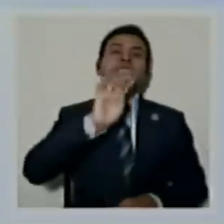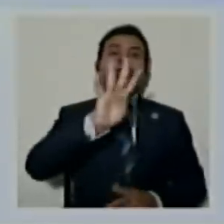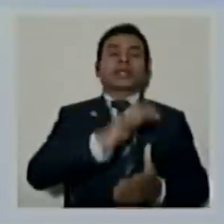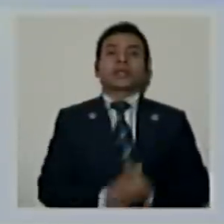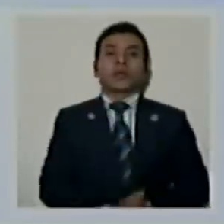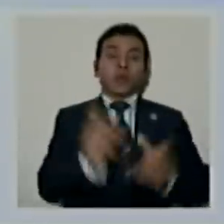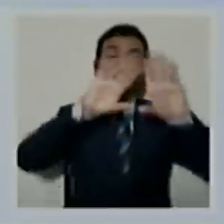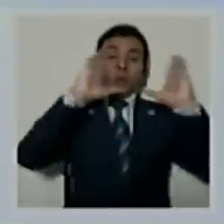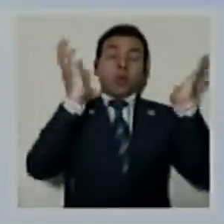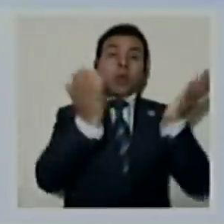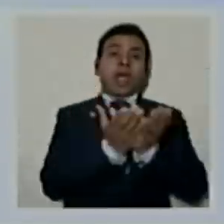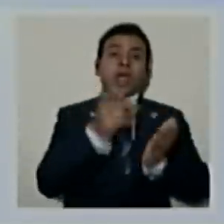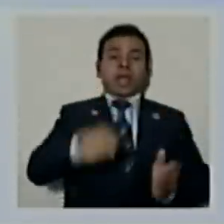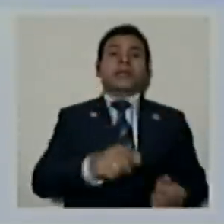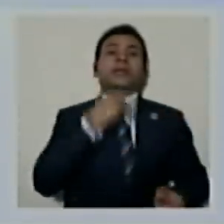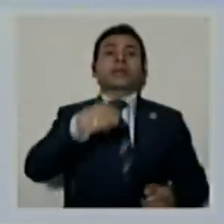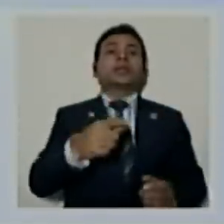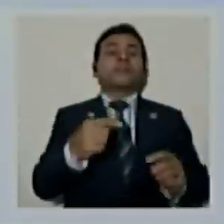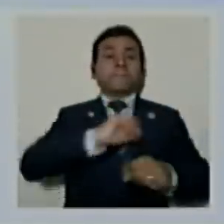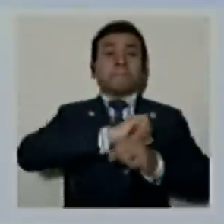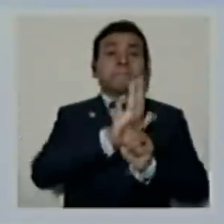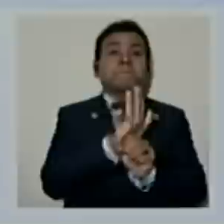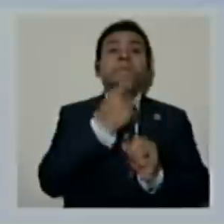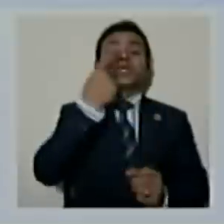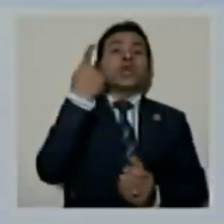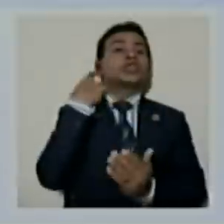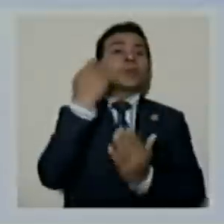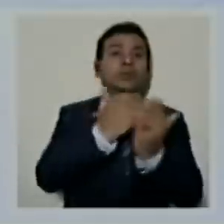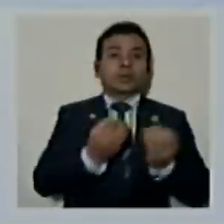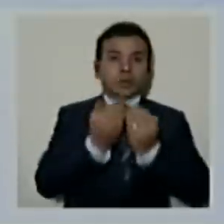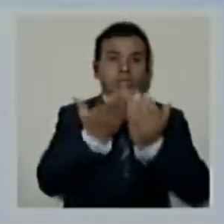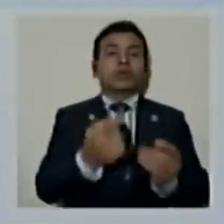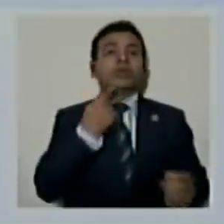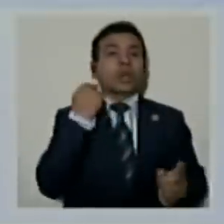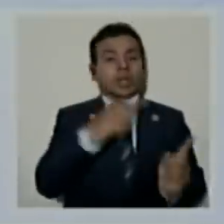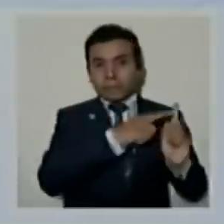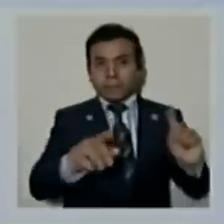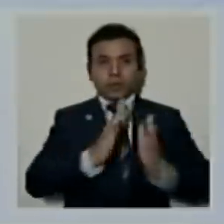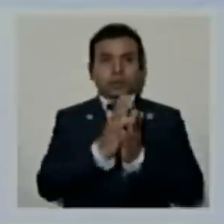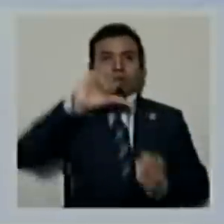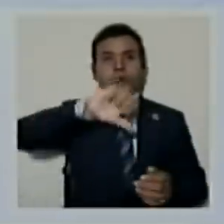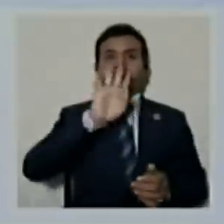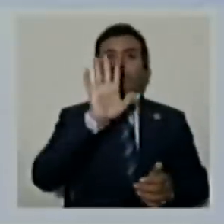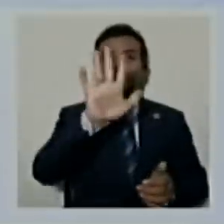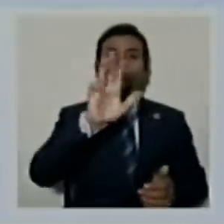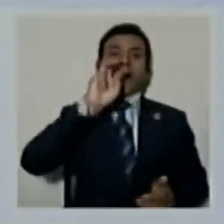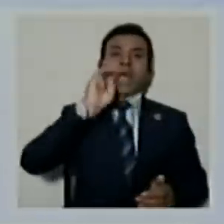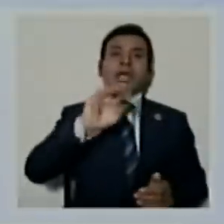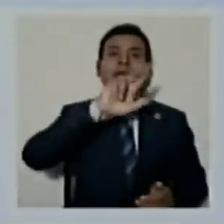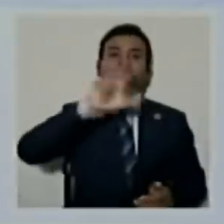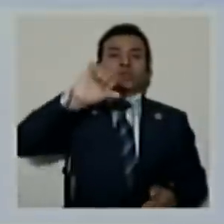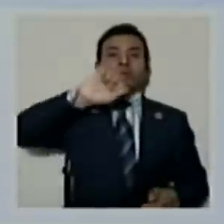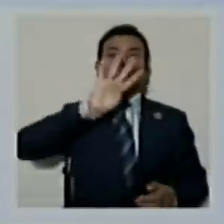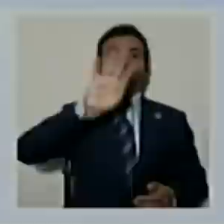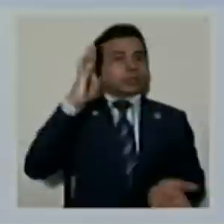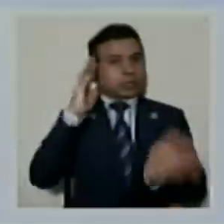করেছেন 24 ঘন্টায় 129 জন এবং এ পর্যন্ত 3,204 জন। সারা বিশ্বের পরিস্থিতি যেটা আমরা সংগ্রহ করেছি বিশ্ব